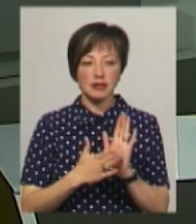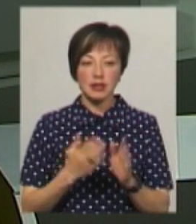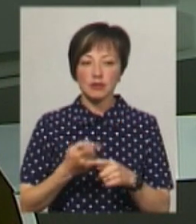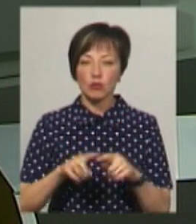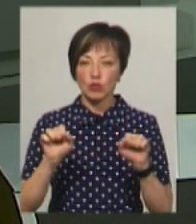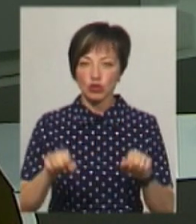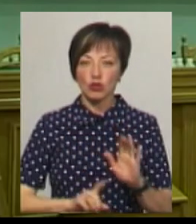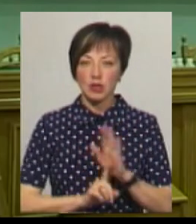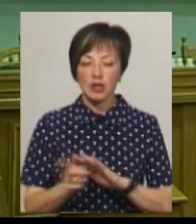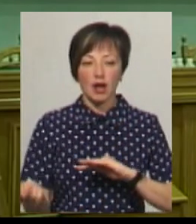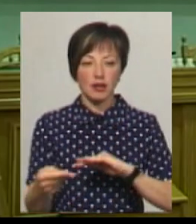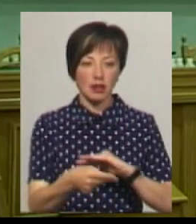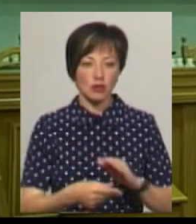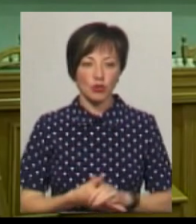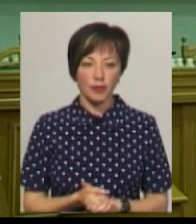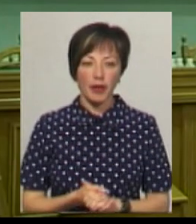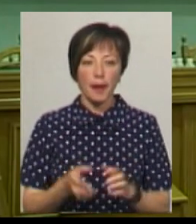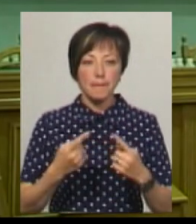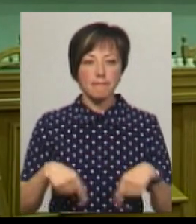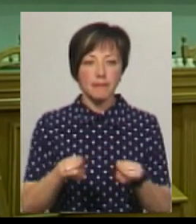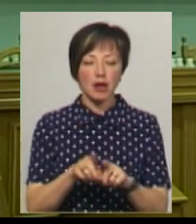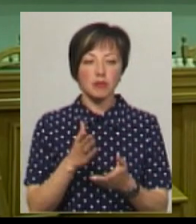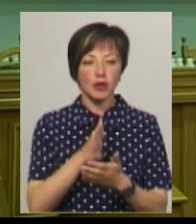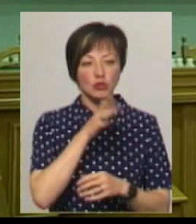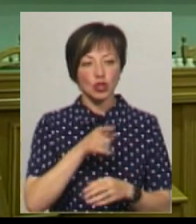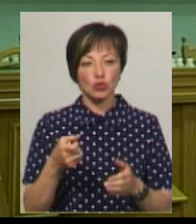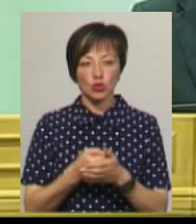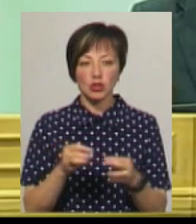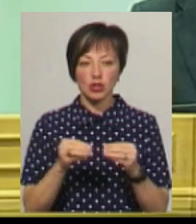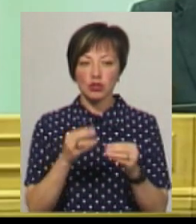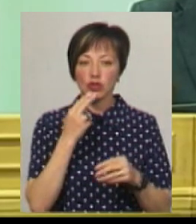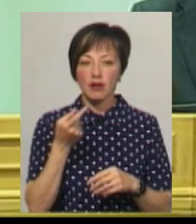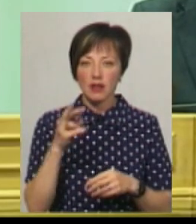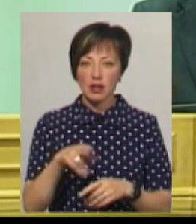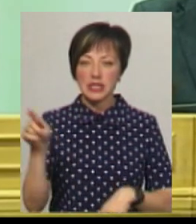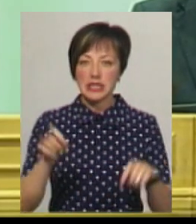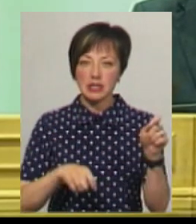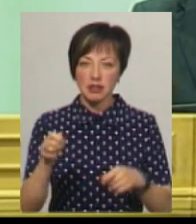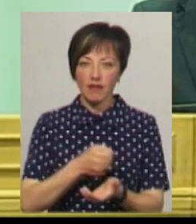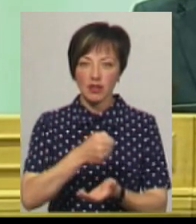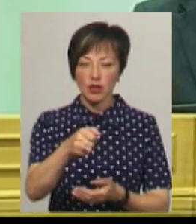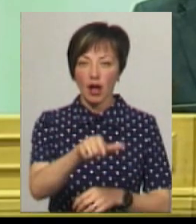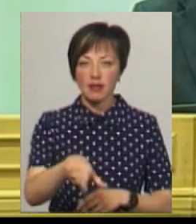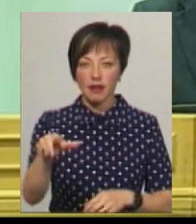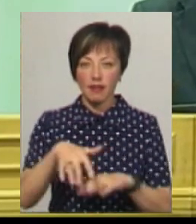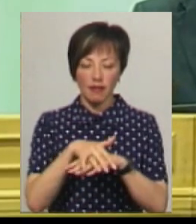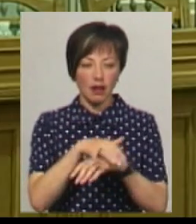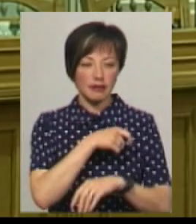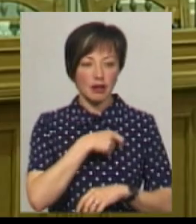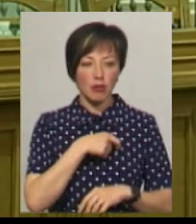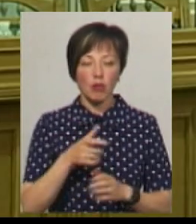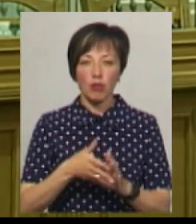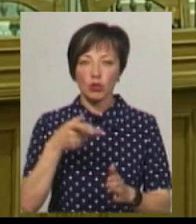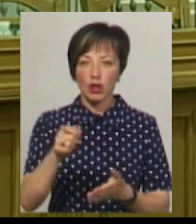можна розпочинати агітацію. Партії мають час до 10 червня, щоб провести свої з'їзди та висунути кандидатів у нардепи.